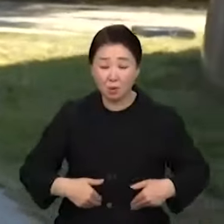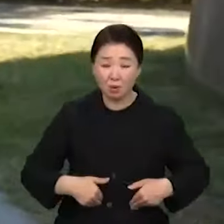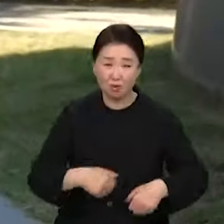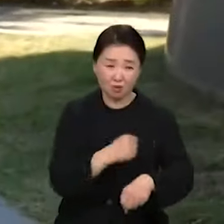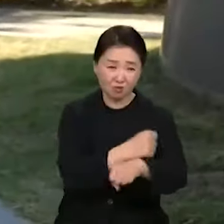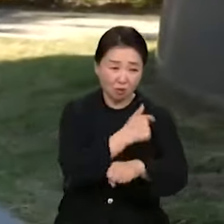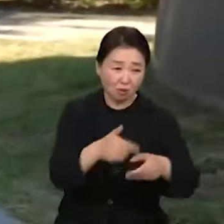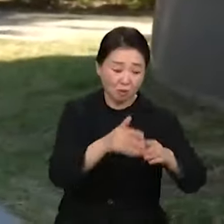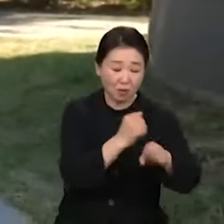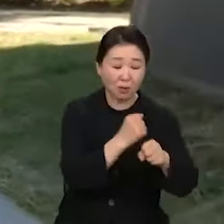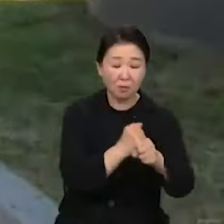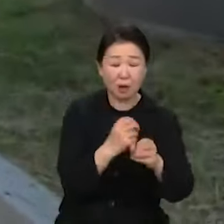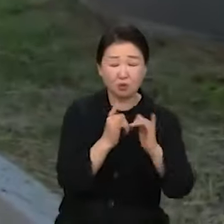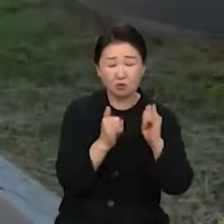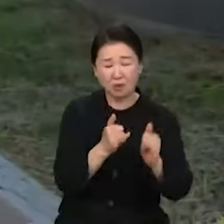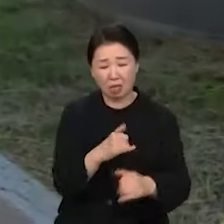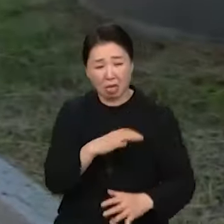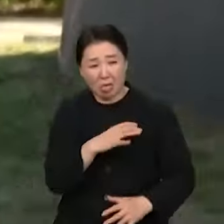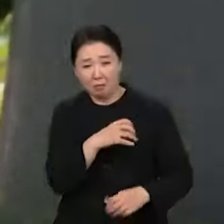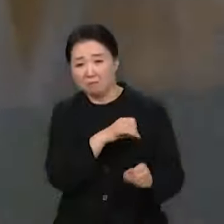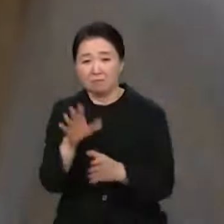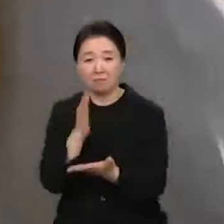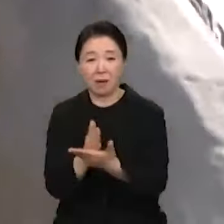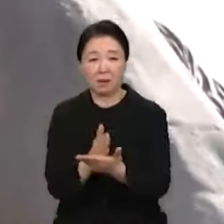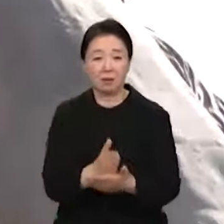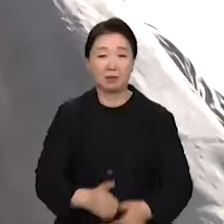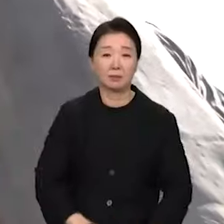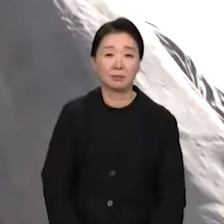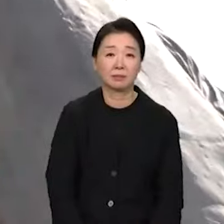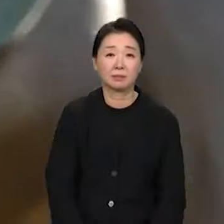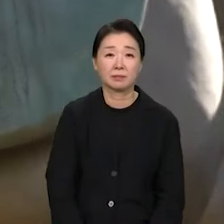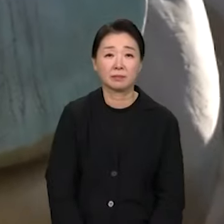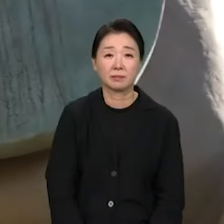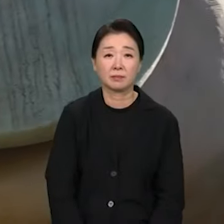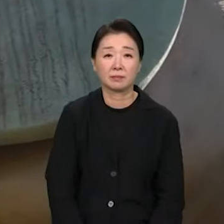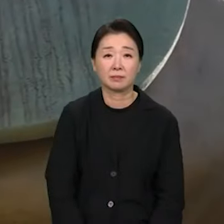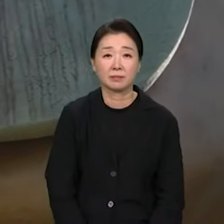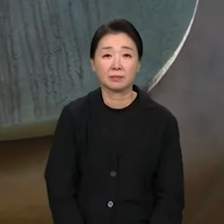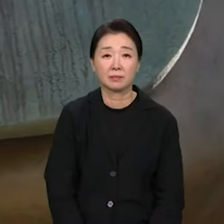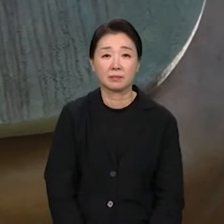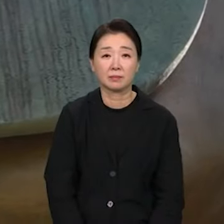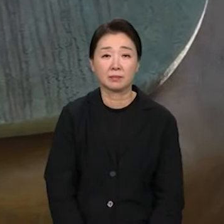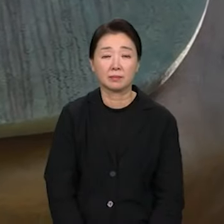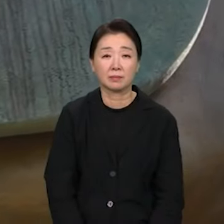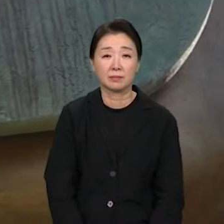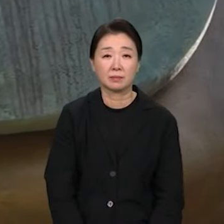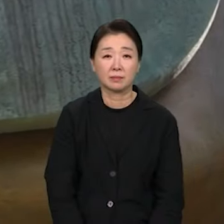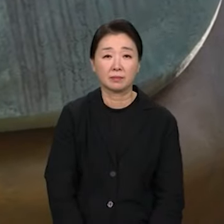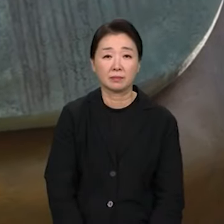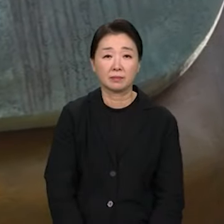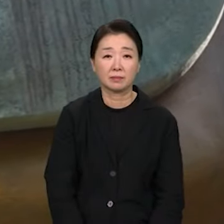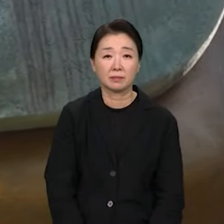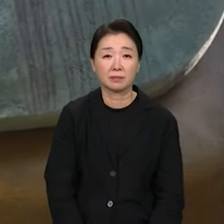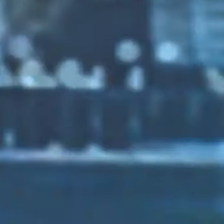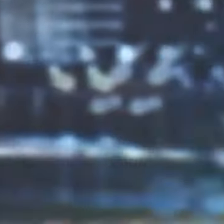조형물이 주민들에게 외면받는 일 반복돼서는 안 되겠습니다. 밀착카메라 송우영입니다.